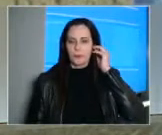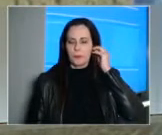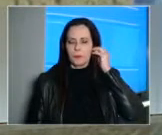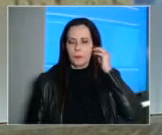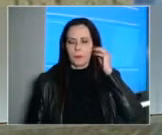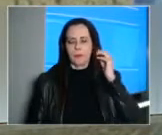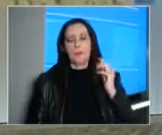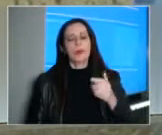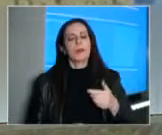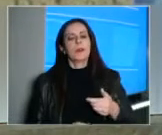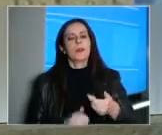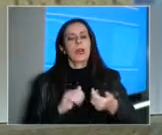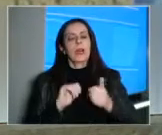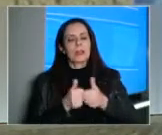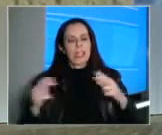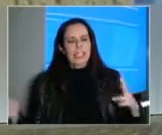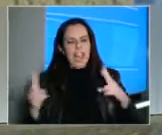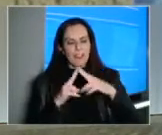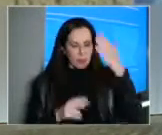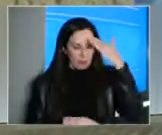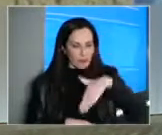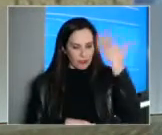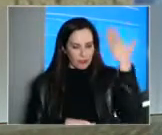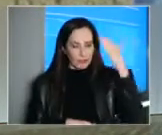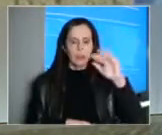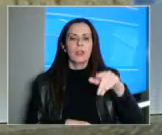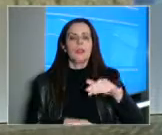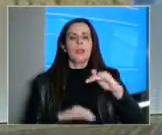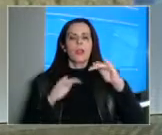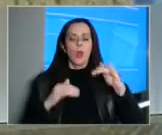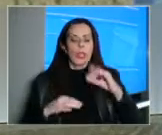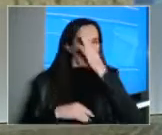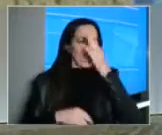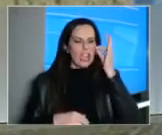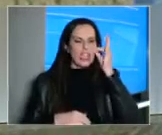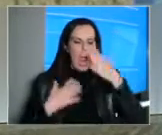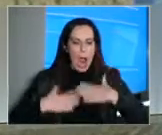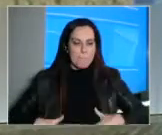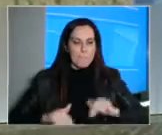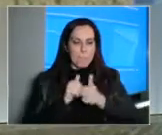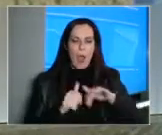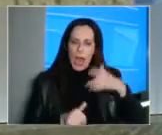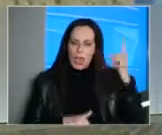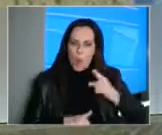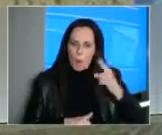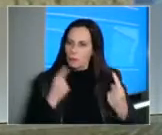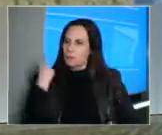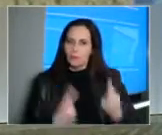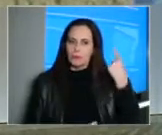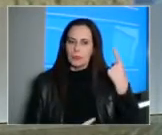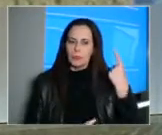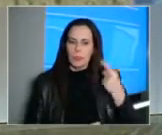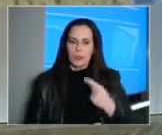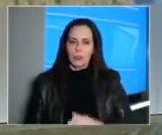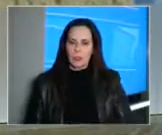מותג הספורט הצרפתי דקטלון נאלץ להוריד מהמדפים חיג'אב ספורטיבי לאחר איומים חסרי תקדים